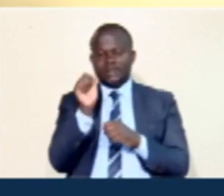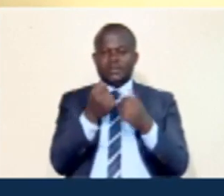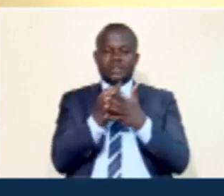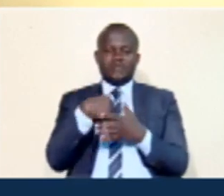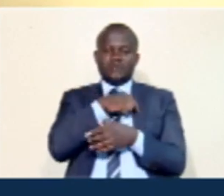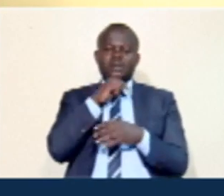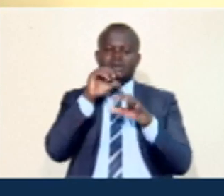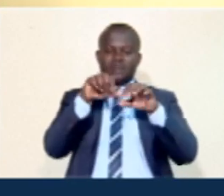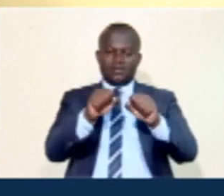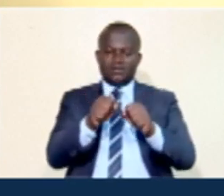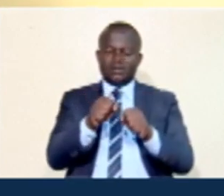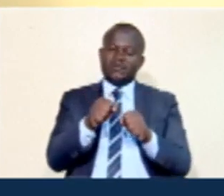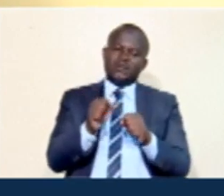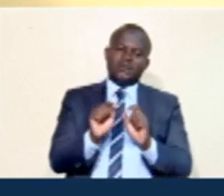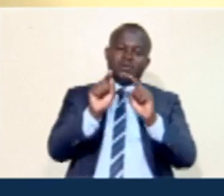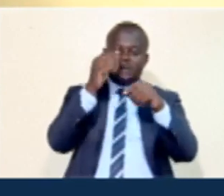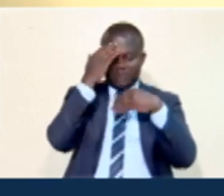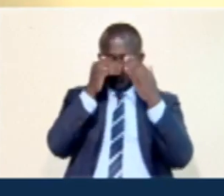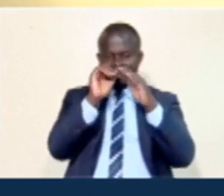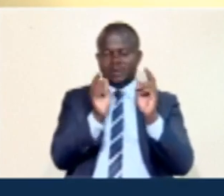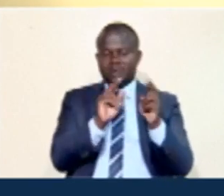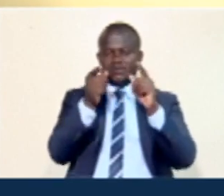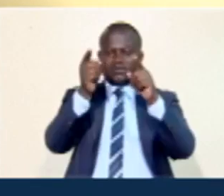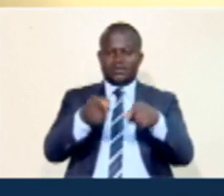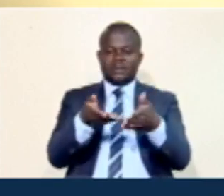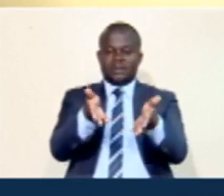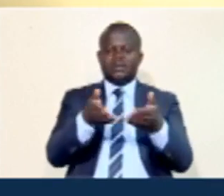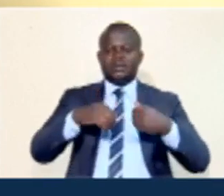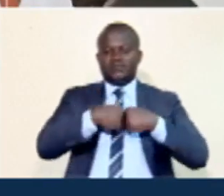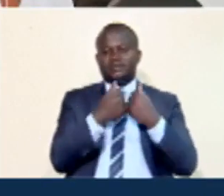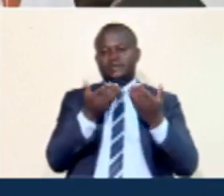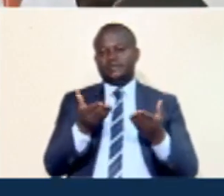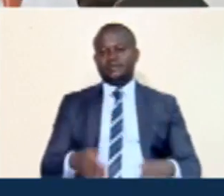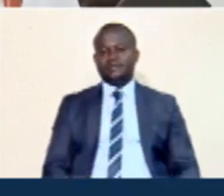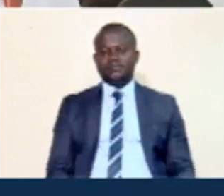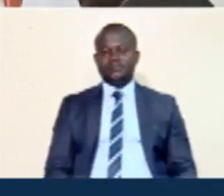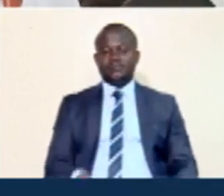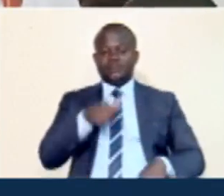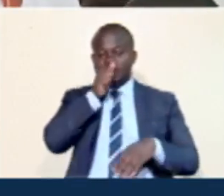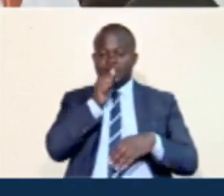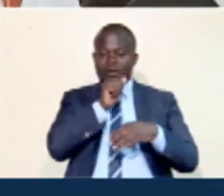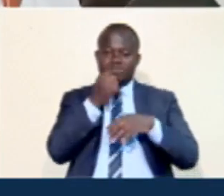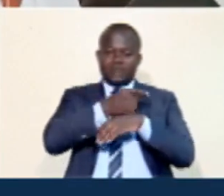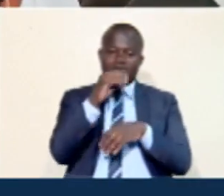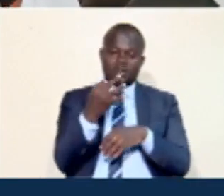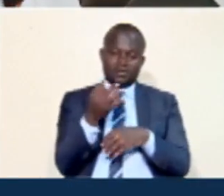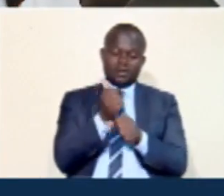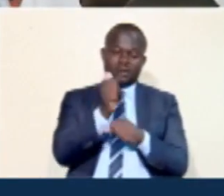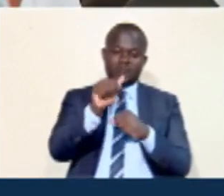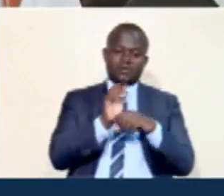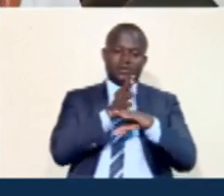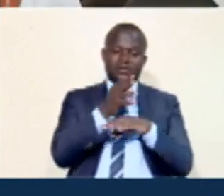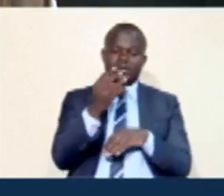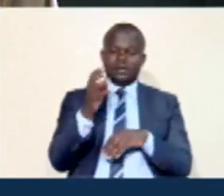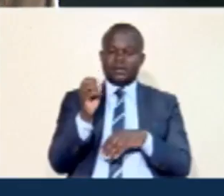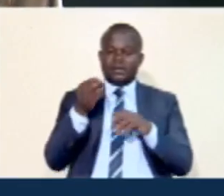natwe tutazafata urugendo ngo tujyeyo kuko nubundi hano barahadusanga nubundi tugahanganira hano umwe rero w'iminsi tatu abayobozi b'urugaga rw'abikorera bagera kuri